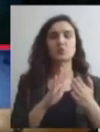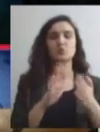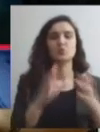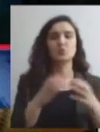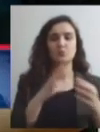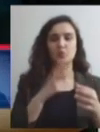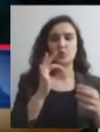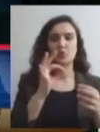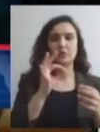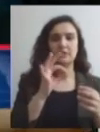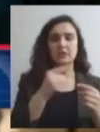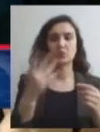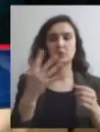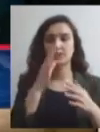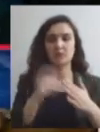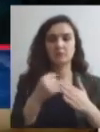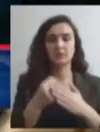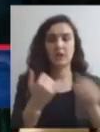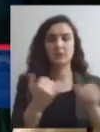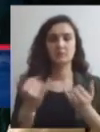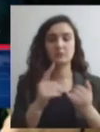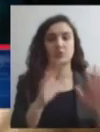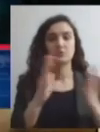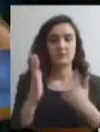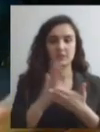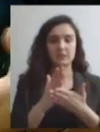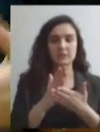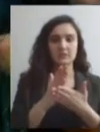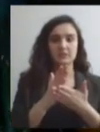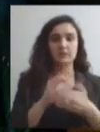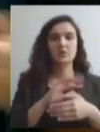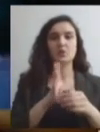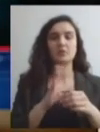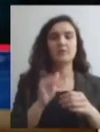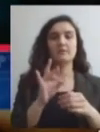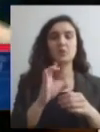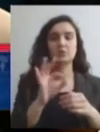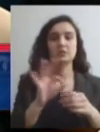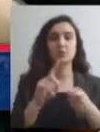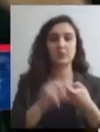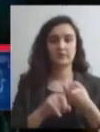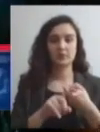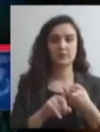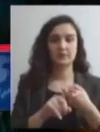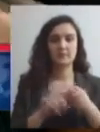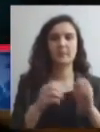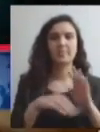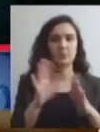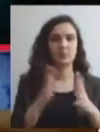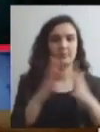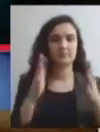წლამდე. ამჟამად, რაც შემთხვევებია დაგროვილი კორონავირუსსაც უკავშირებენ, უფრო მაღალი